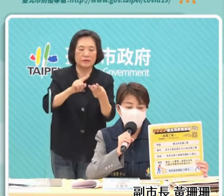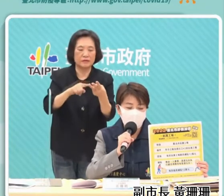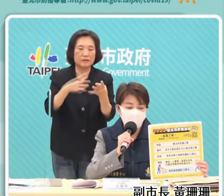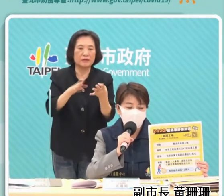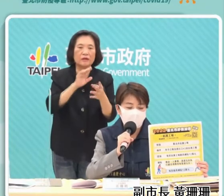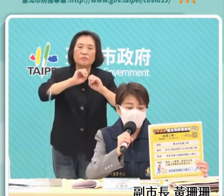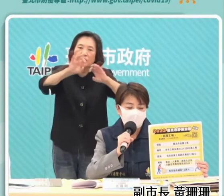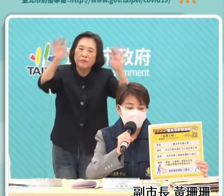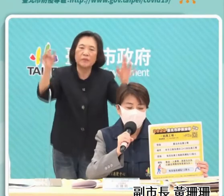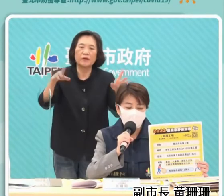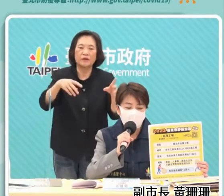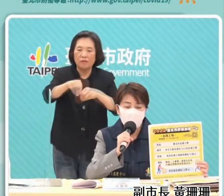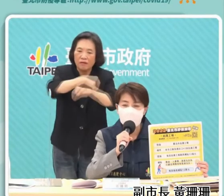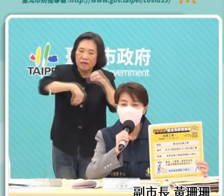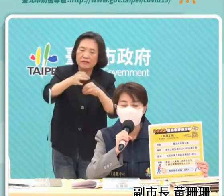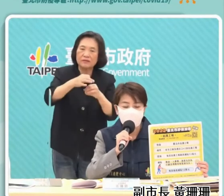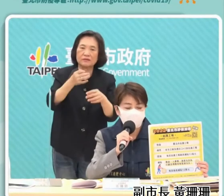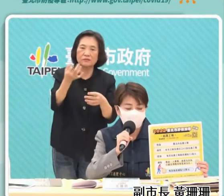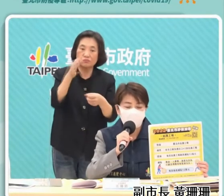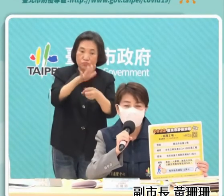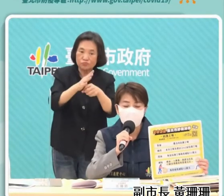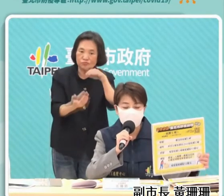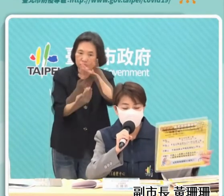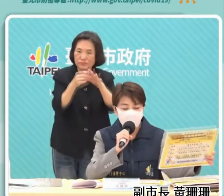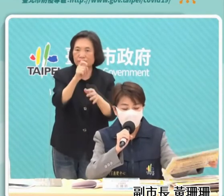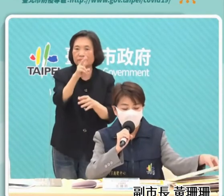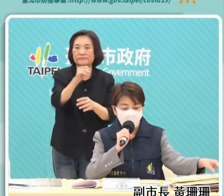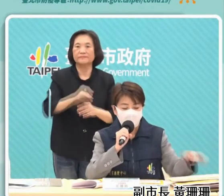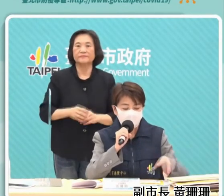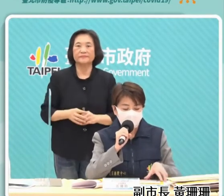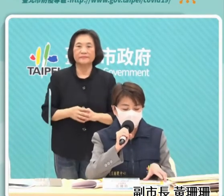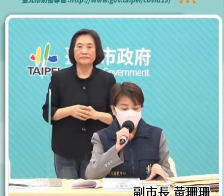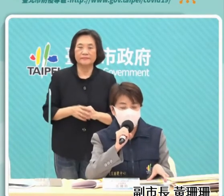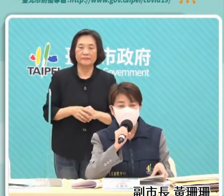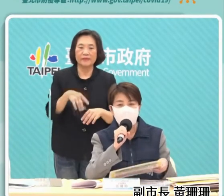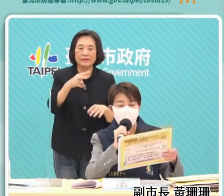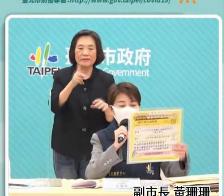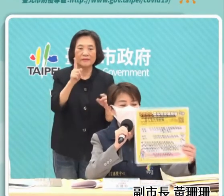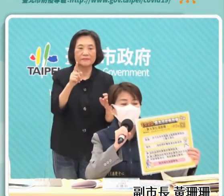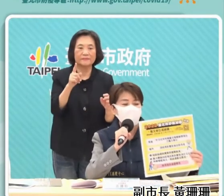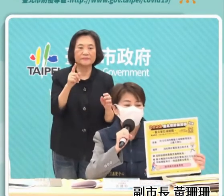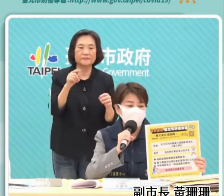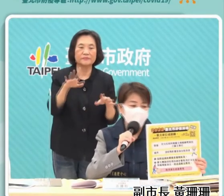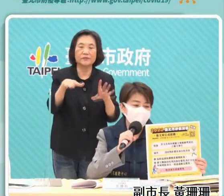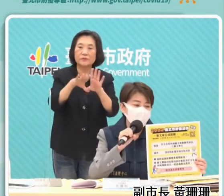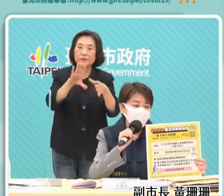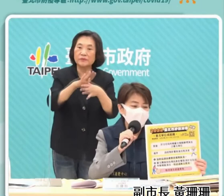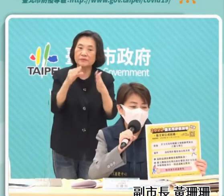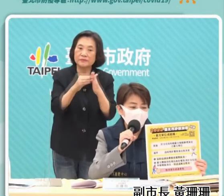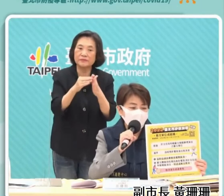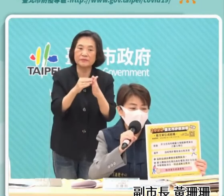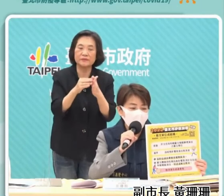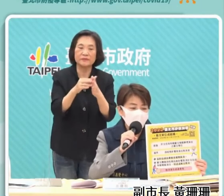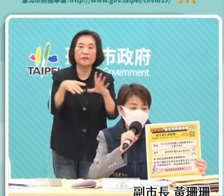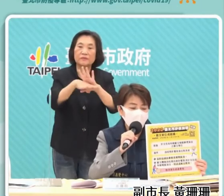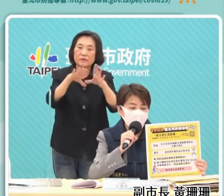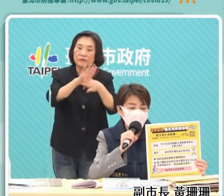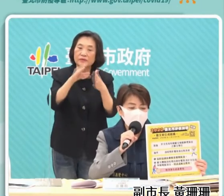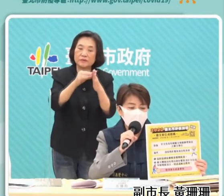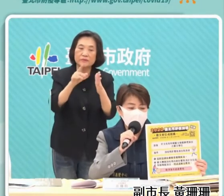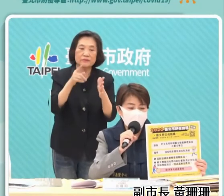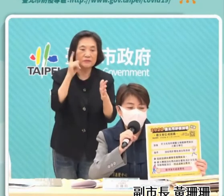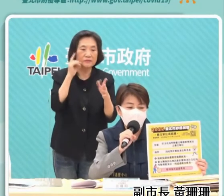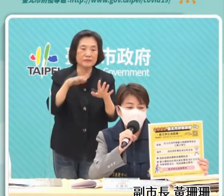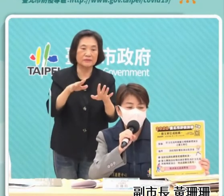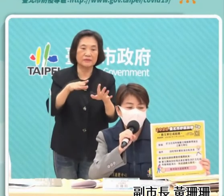等营运支出，每家最高可以补贴120000元。那最后是文化局，有关文化对于文化